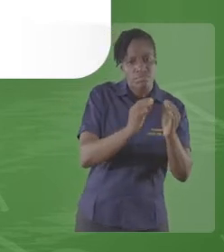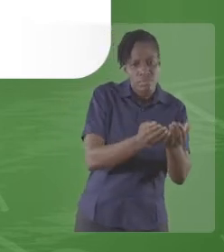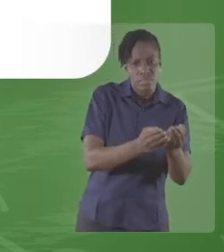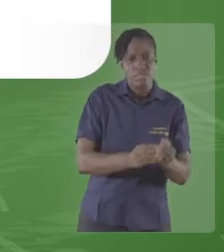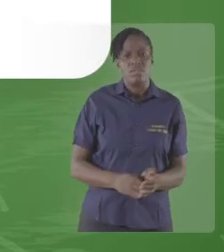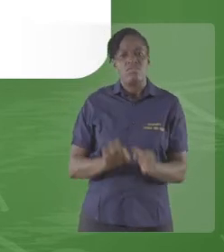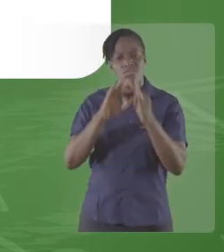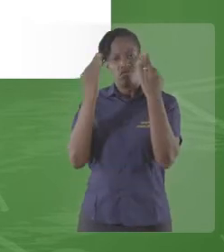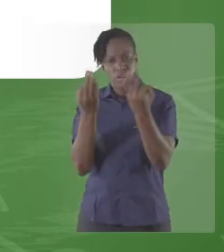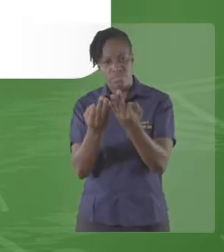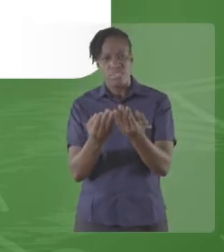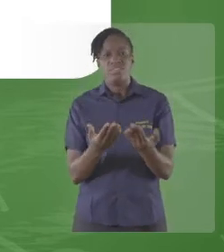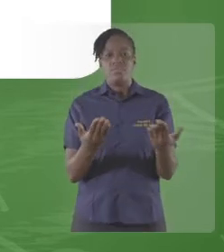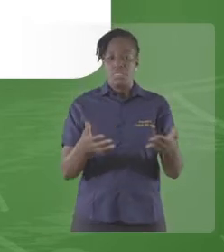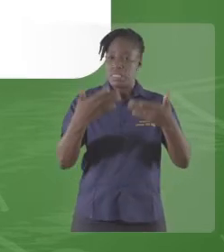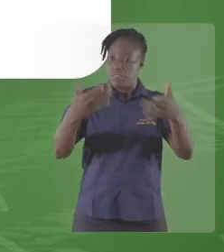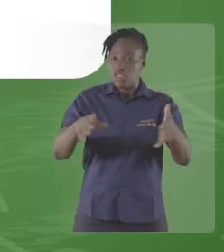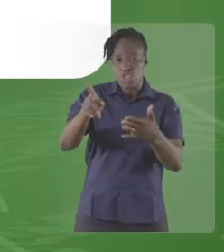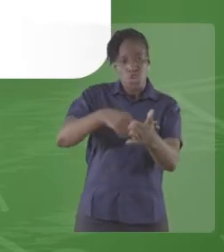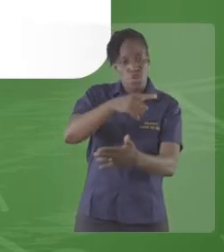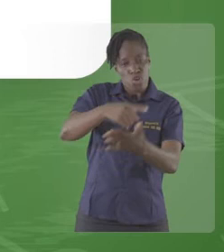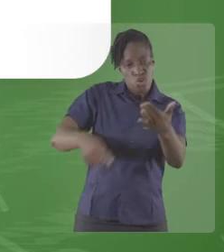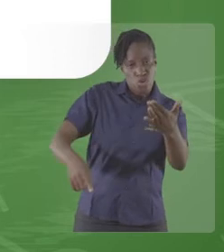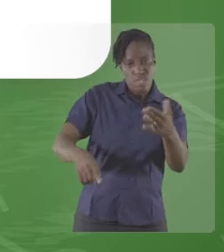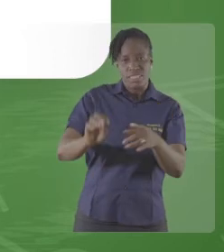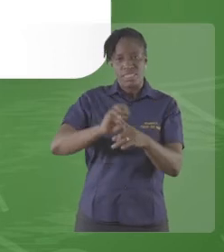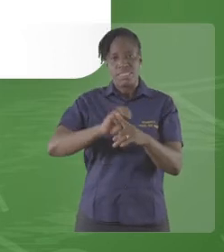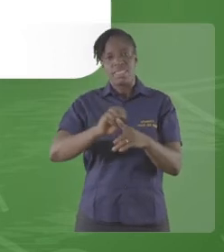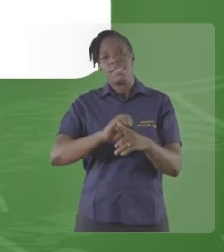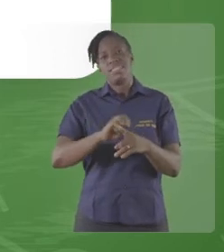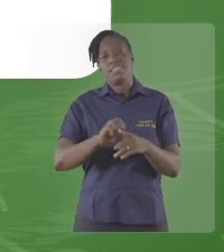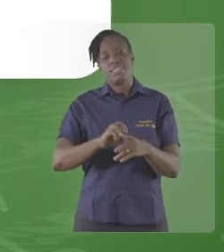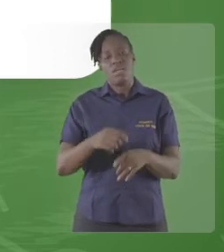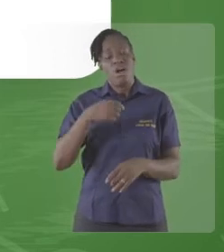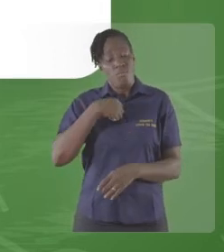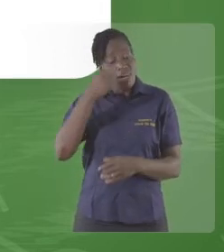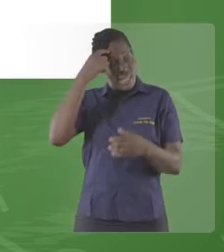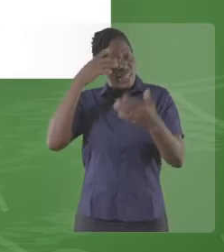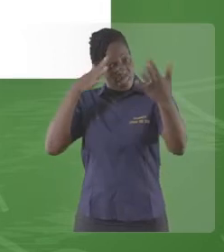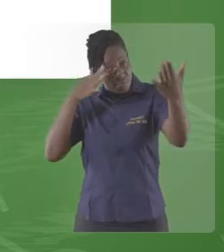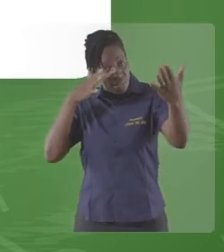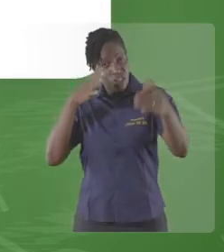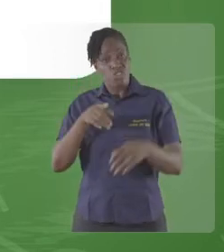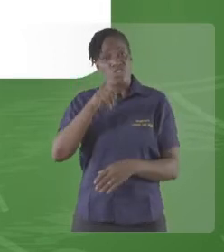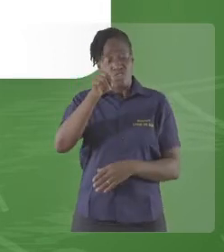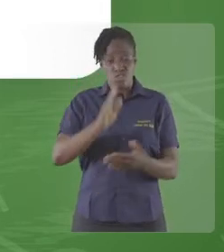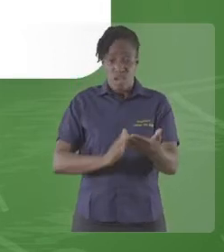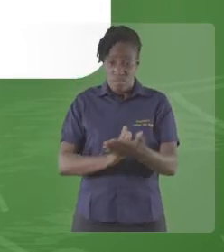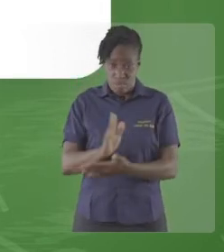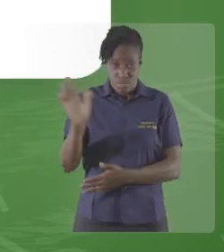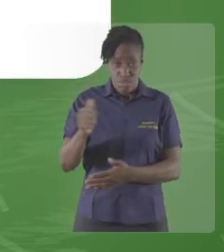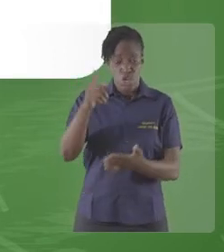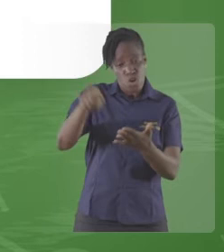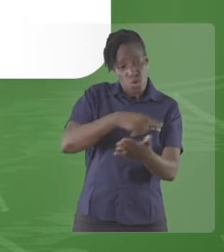venons ainsi, chers élèves, de corriger notre exercice. J'espère que vous avez